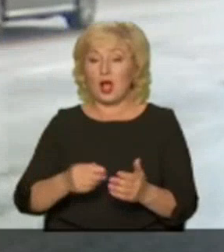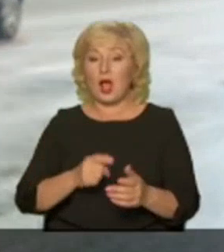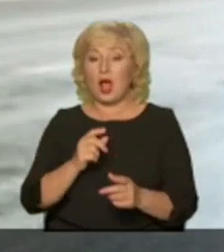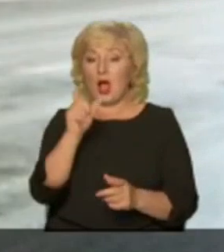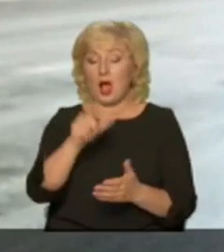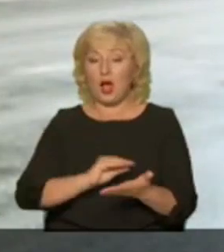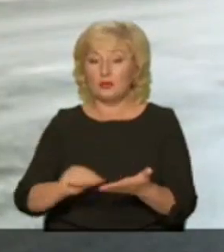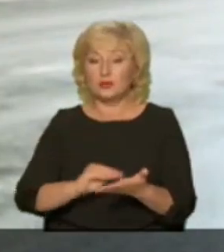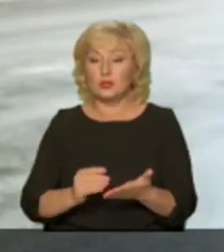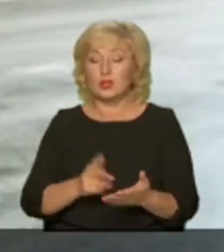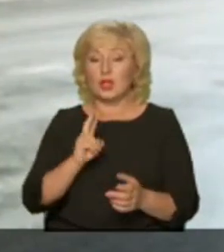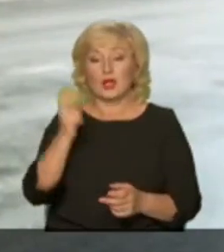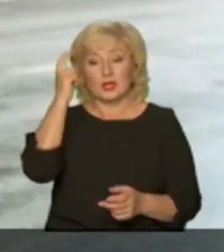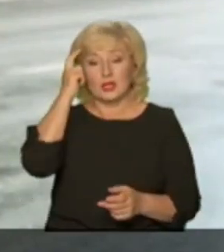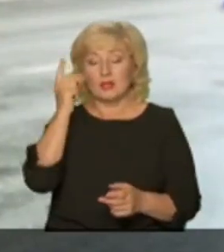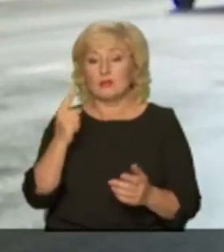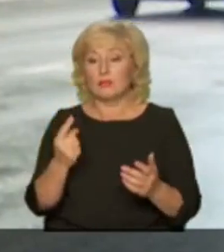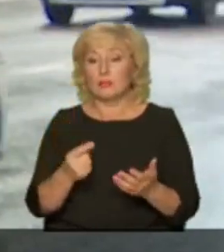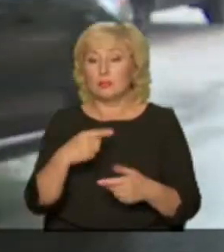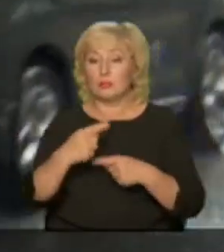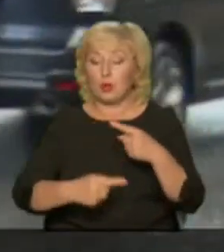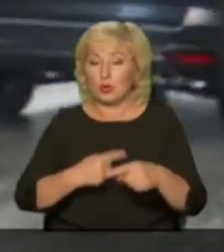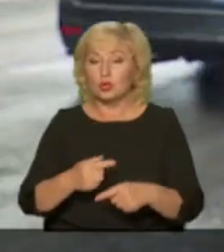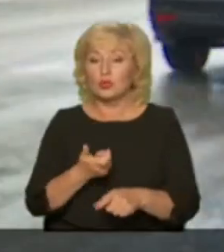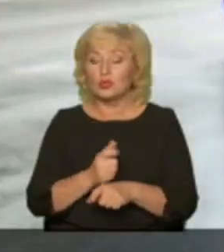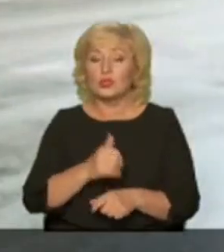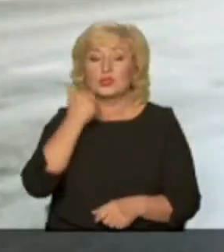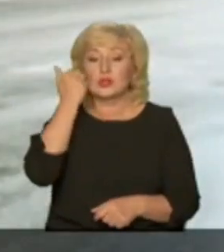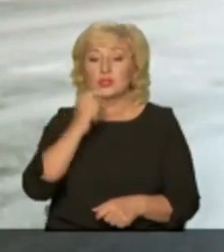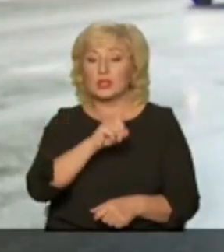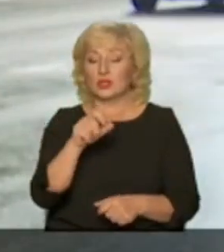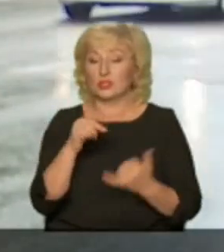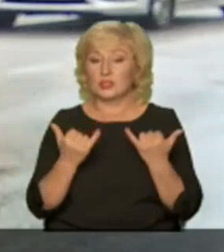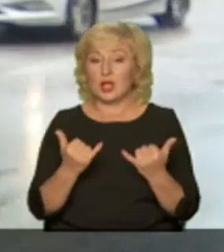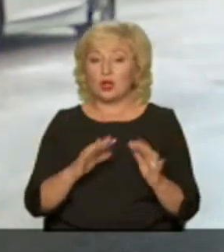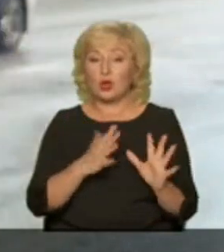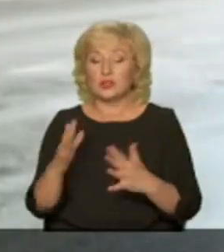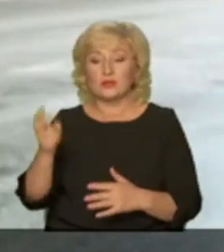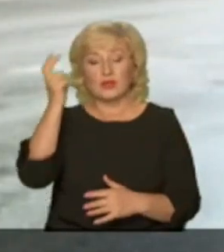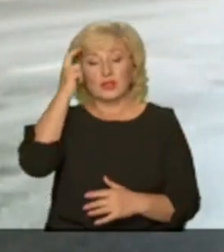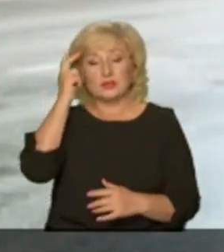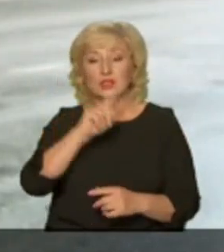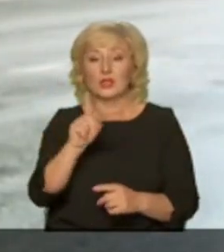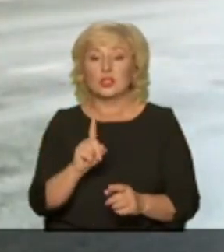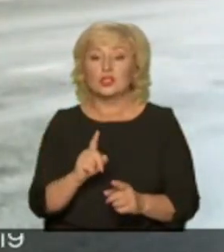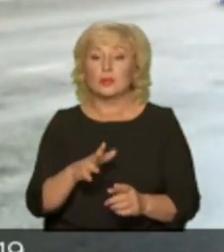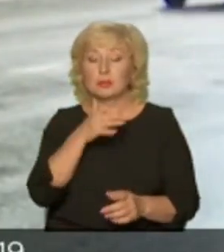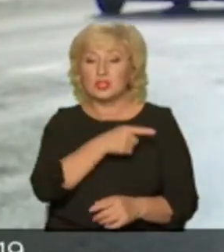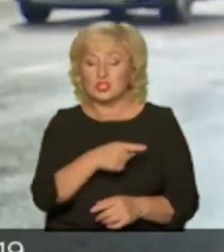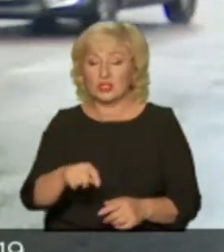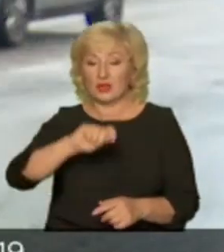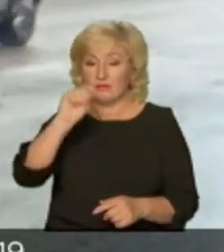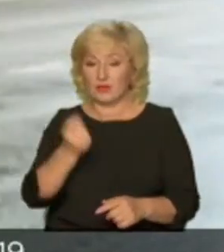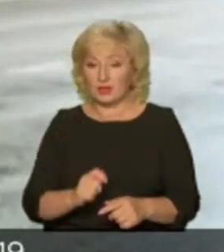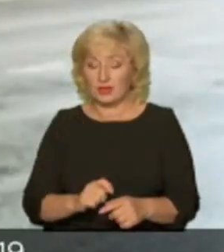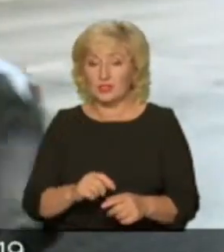каже, що їй, як киянці, не в першому поколінні, дуже соромно за те, що зараз коїться в Києві, і за те, що під час війни